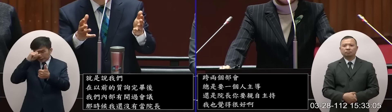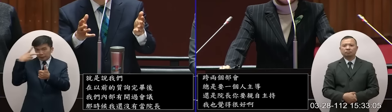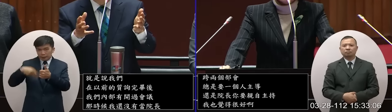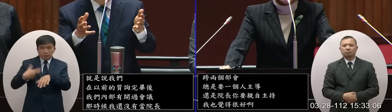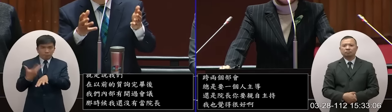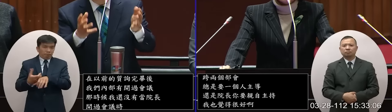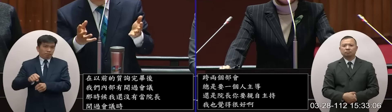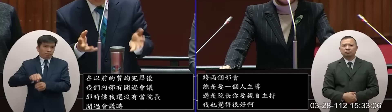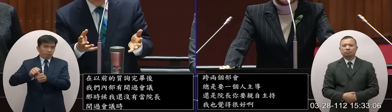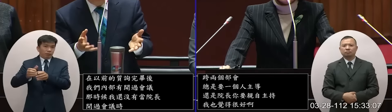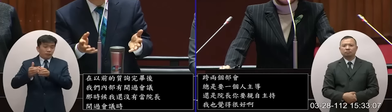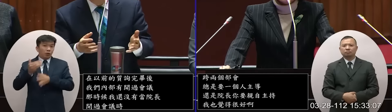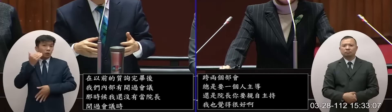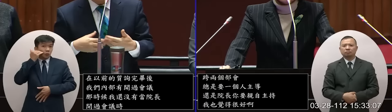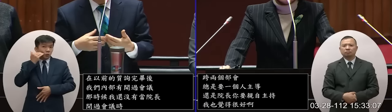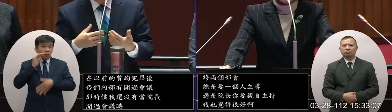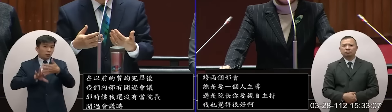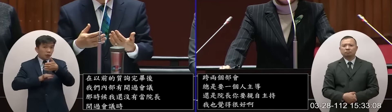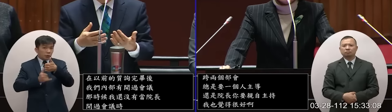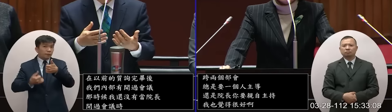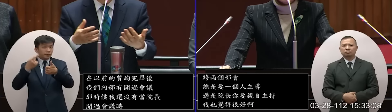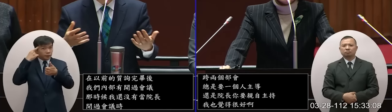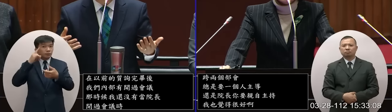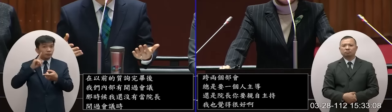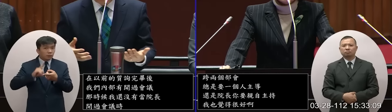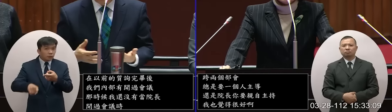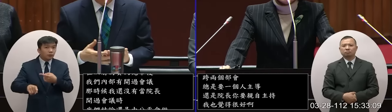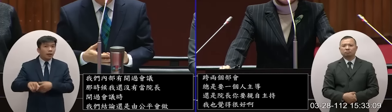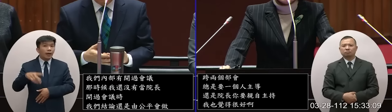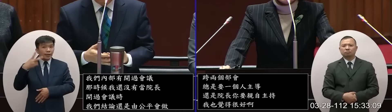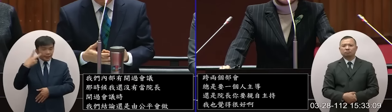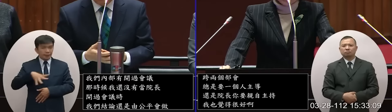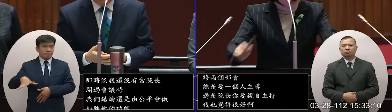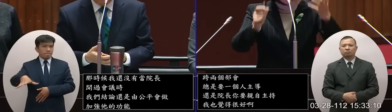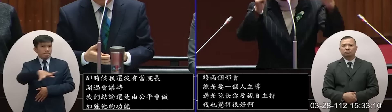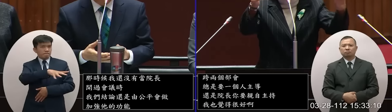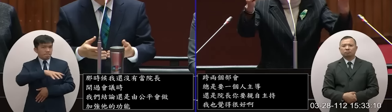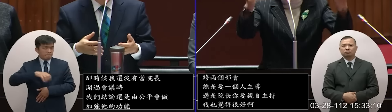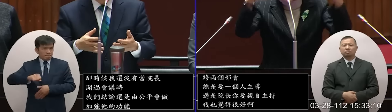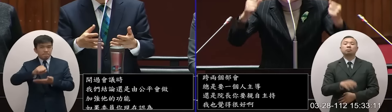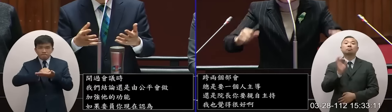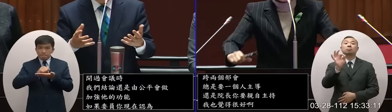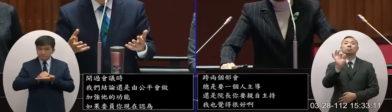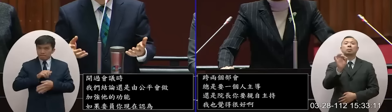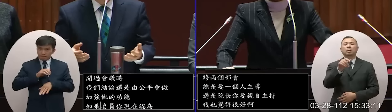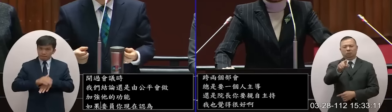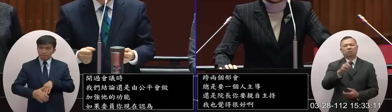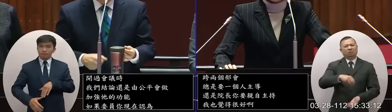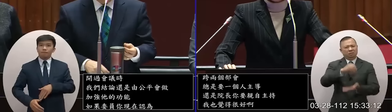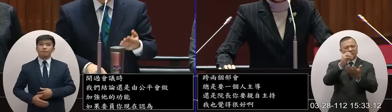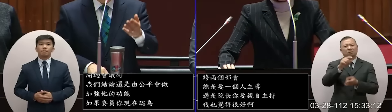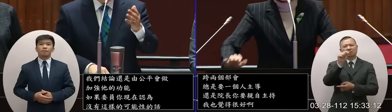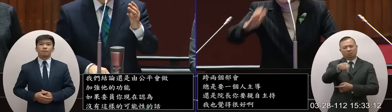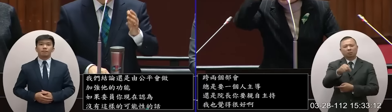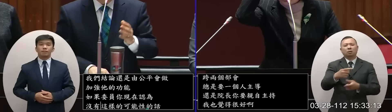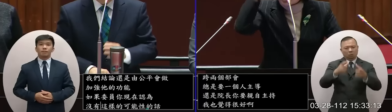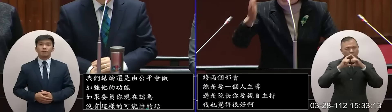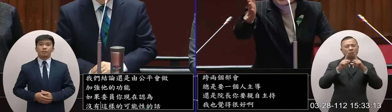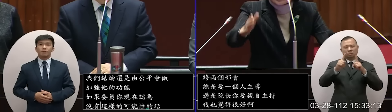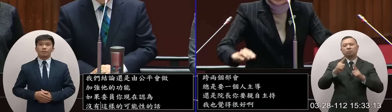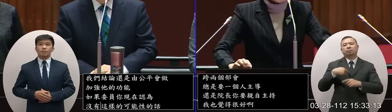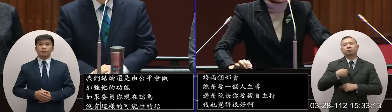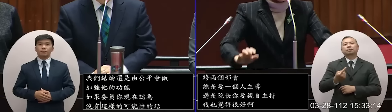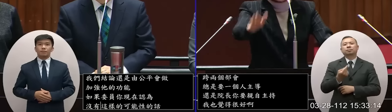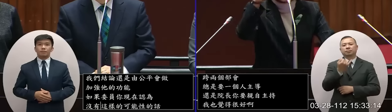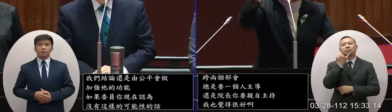的一个可能性的话，那当然我们还会再进入了一个盘点的阶段嘛。 好，院长，你讲这句话就对了。你至少新的